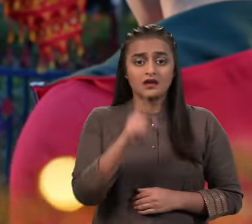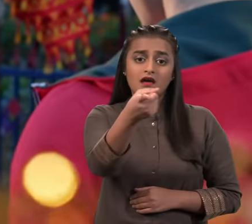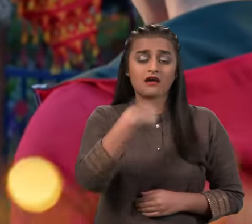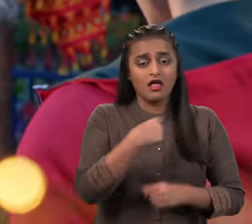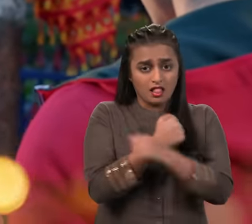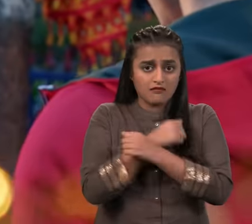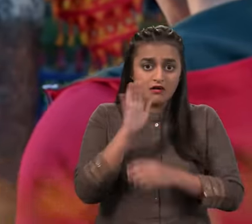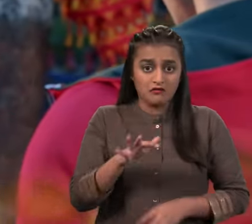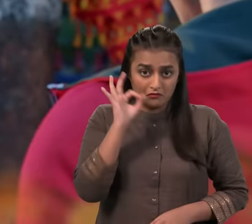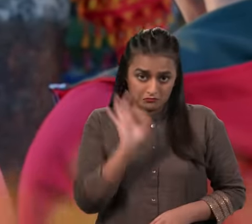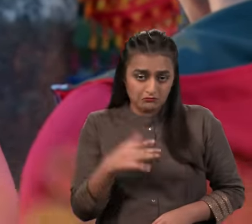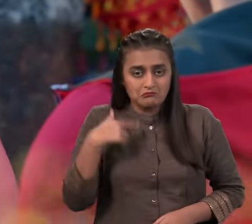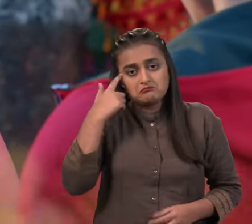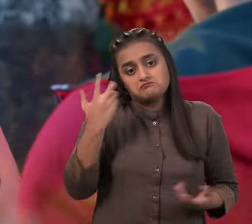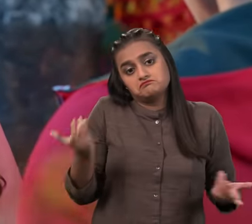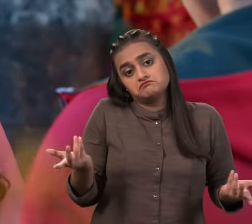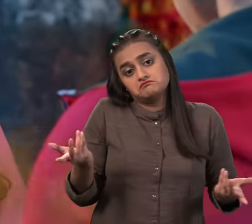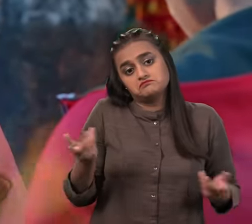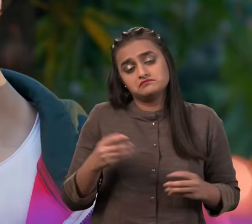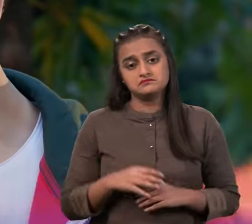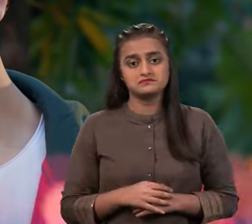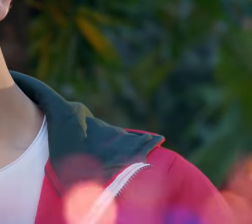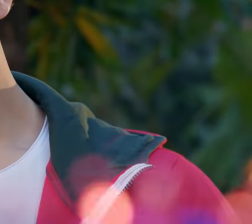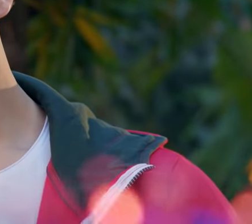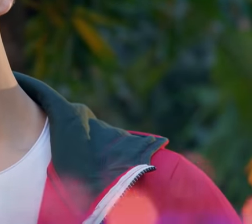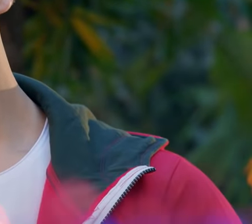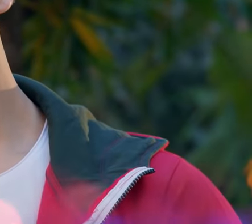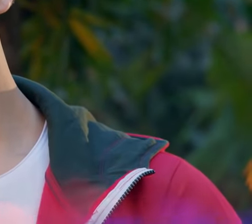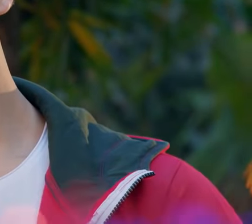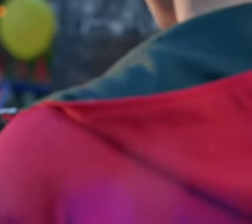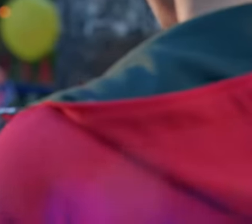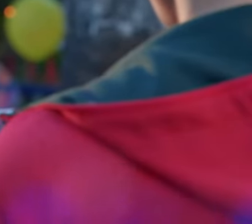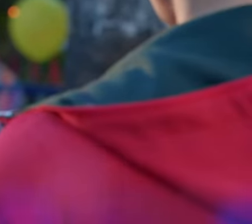और वैसे मैं कैसे मान लूं कि तुम जो कह रहे हो वो सच है?